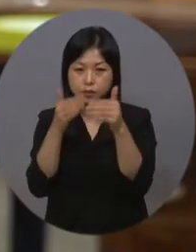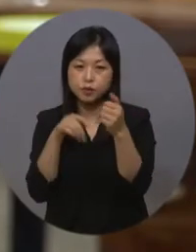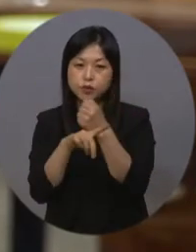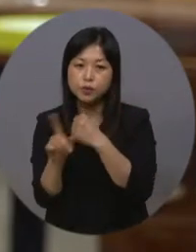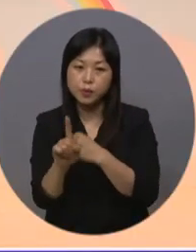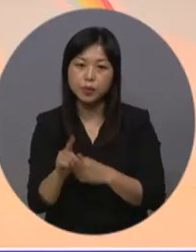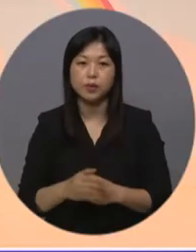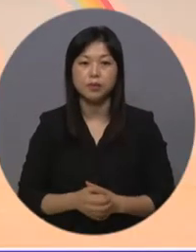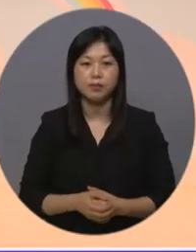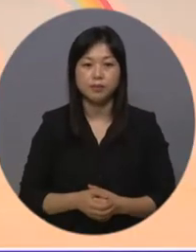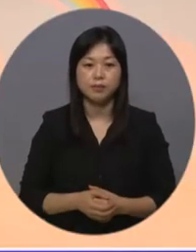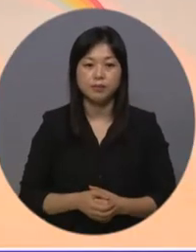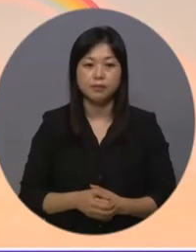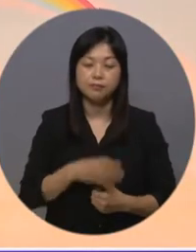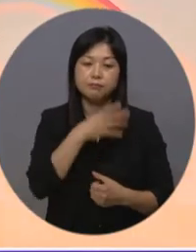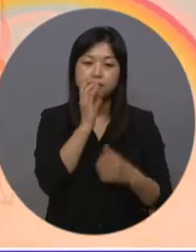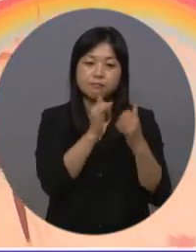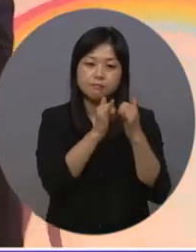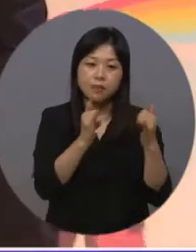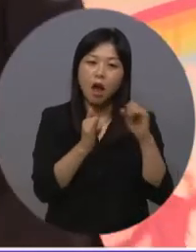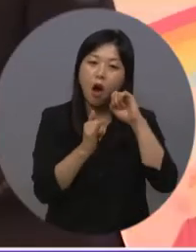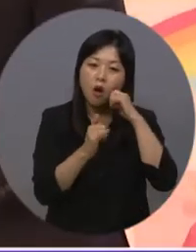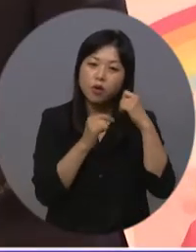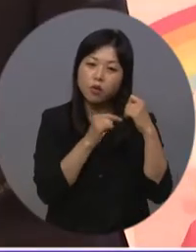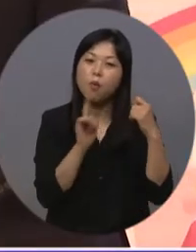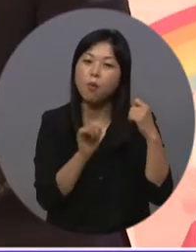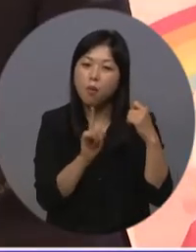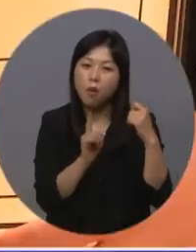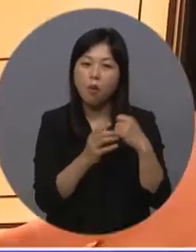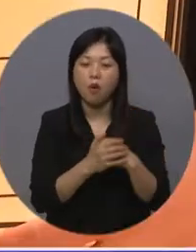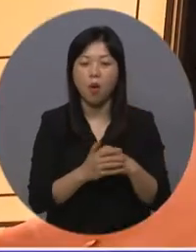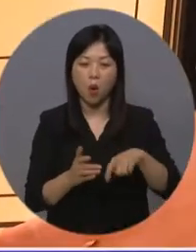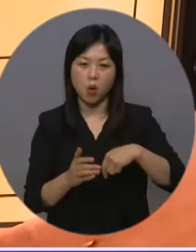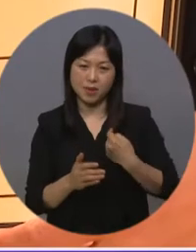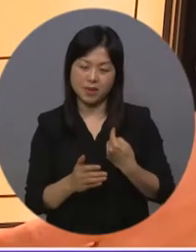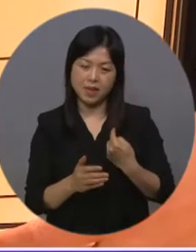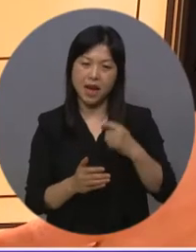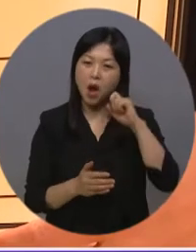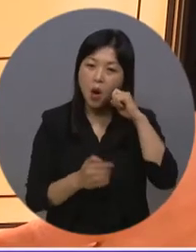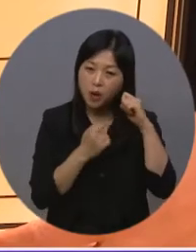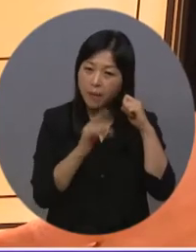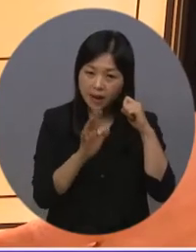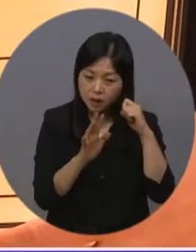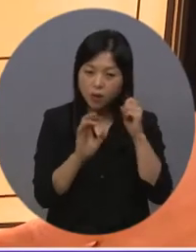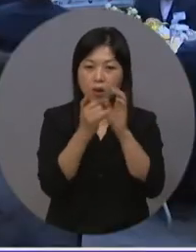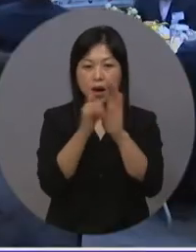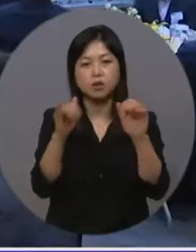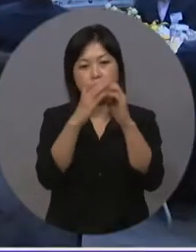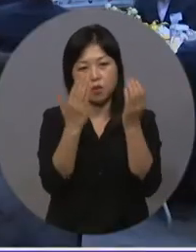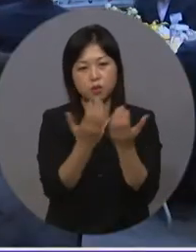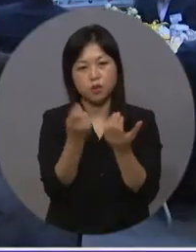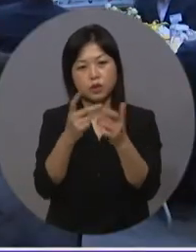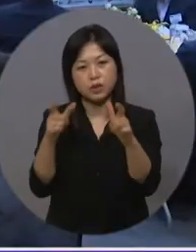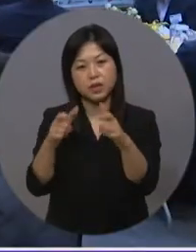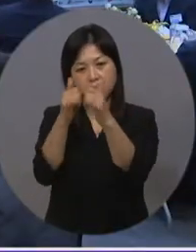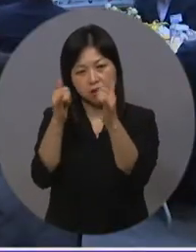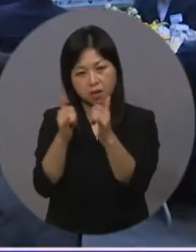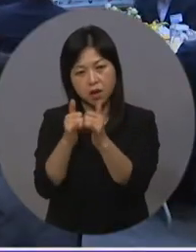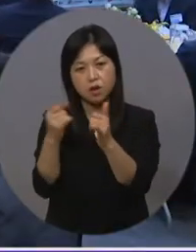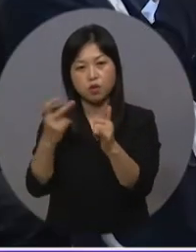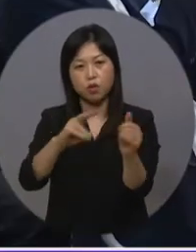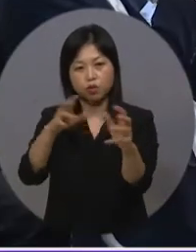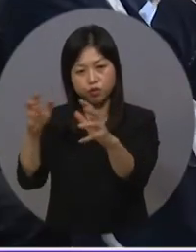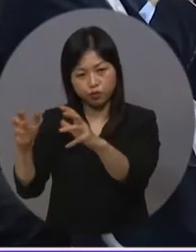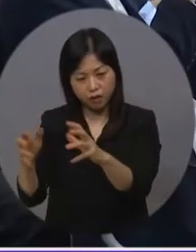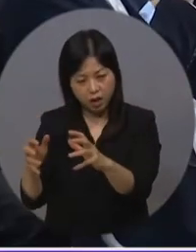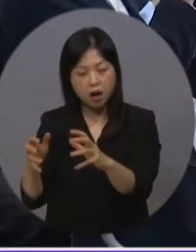있으신가요? 어르신들의 어려움이라는 것은 어르신 혼자의 어려움이 아니고 가족 전체, 지역사회 크게는 국가 전체로 가는